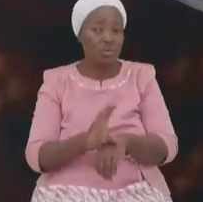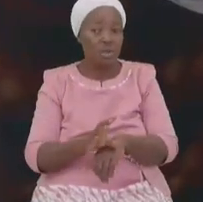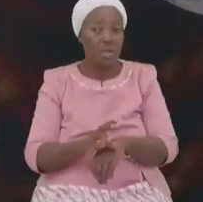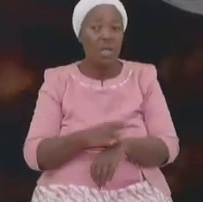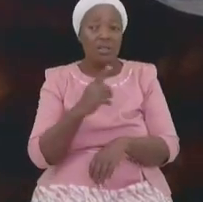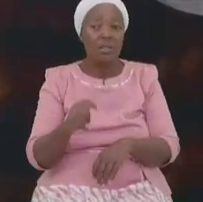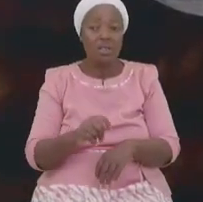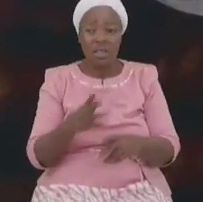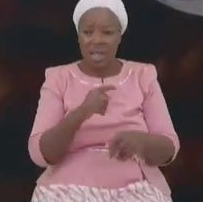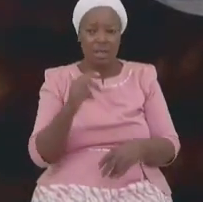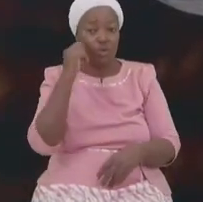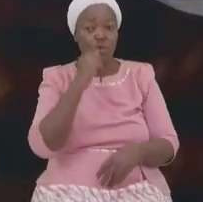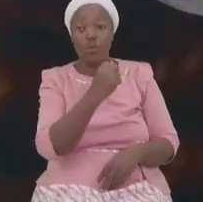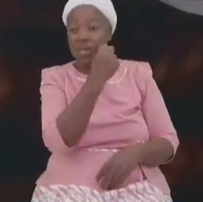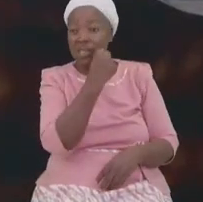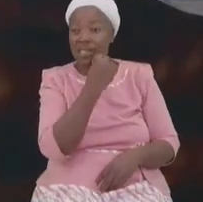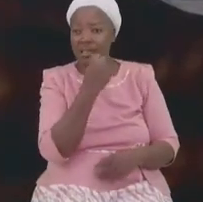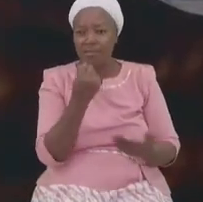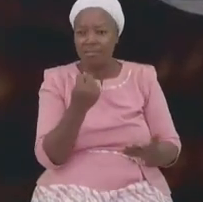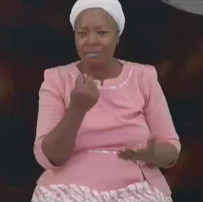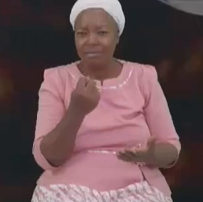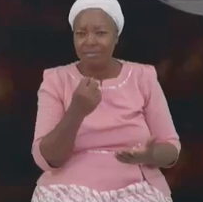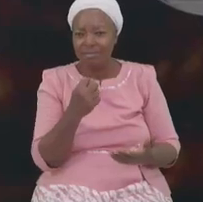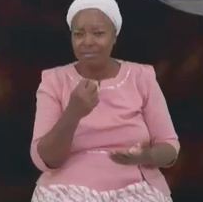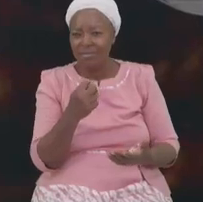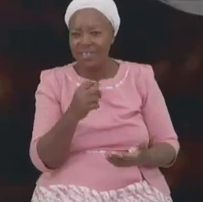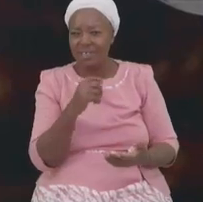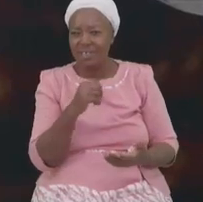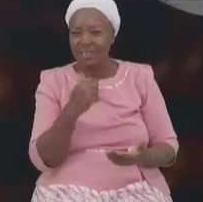jumeaux. Vous connaissez les jumeaux, non? Garçons et filles.